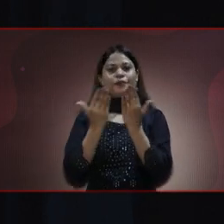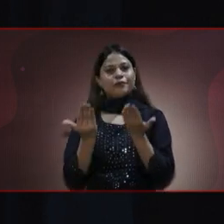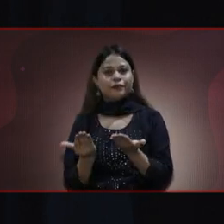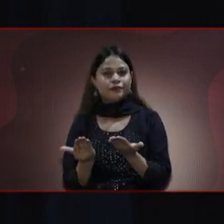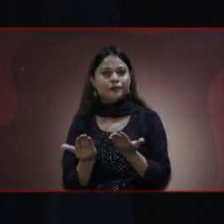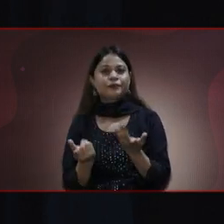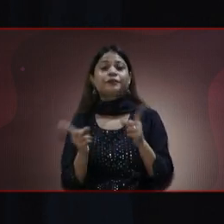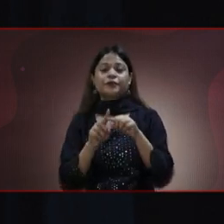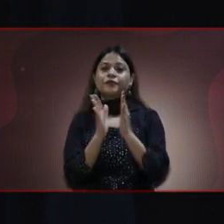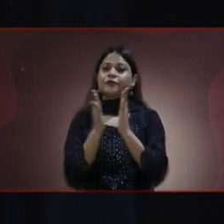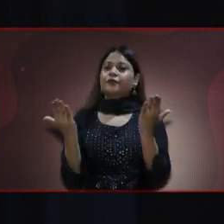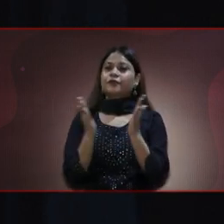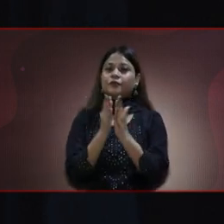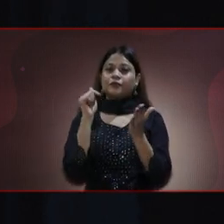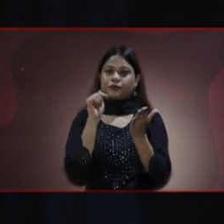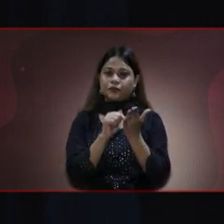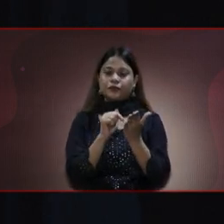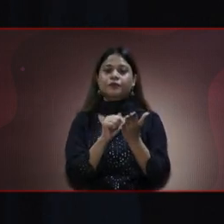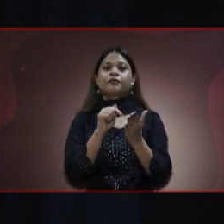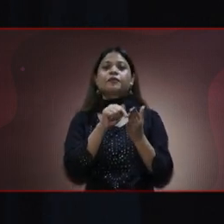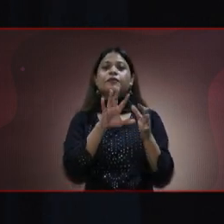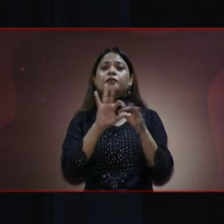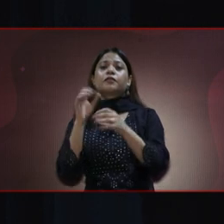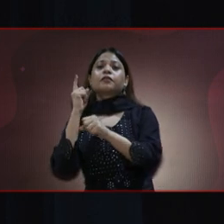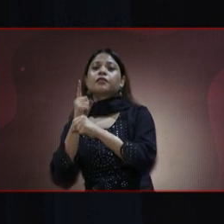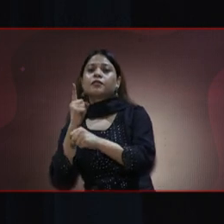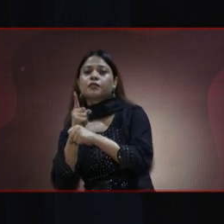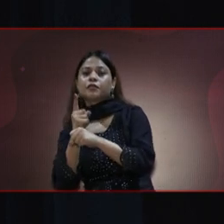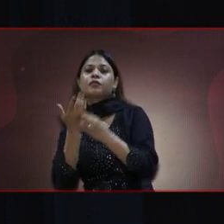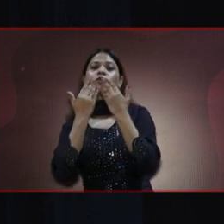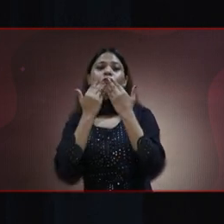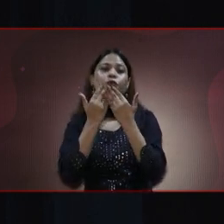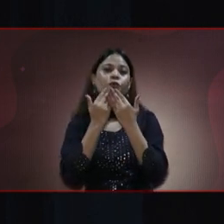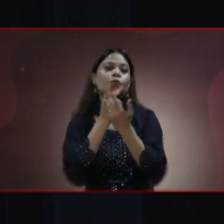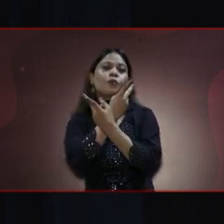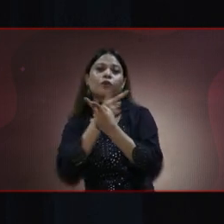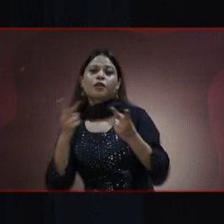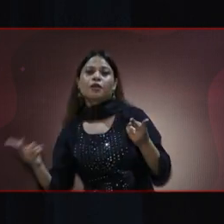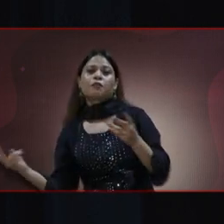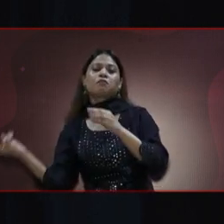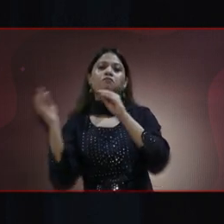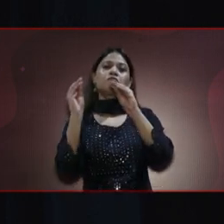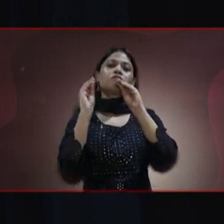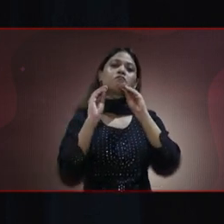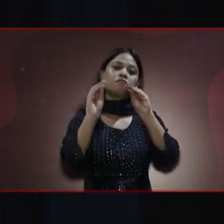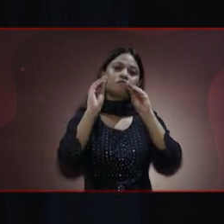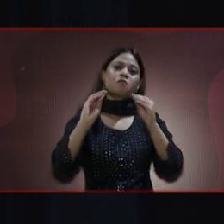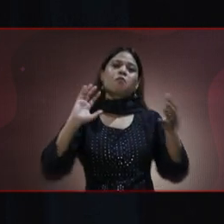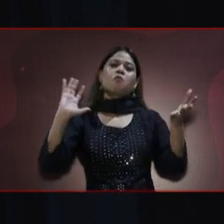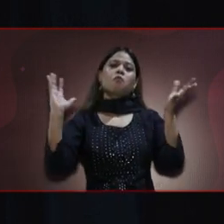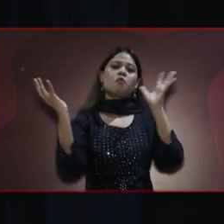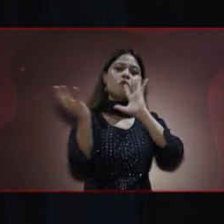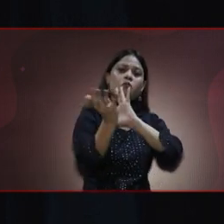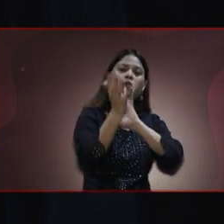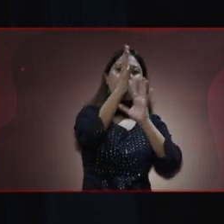किताबों के माध्यम से हमारे सभी शिक्षकगण हमारे स्कूलों में एक पूरी दुनिया की